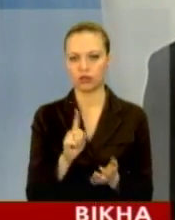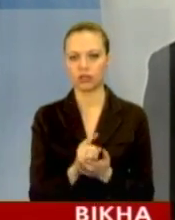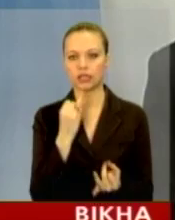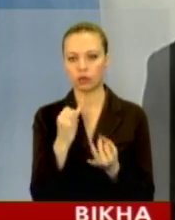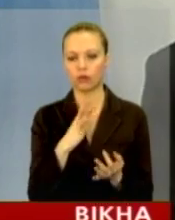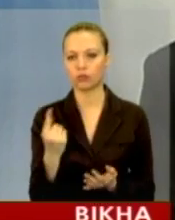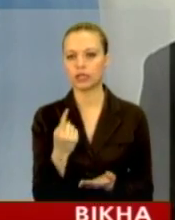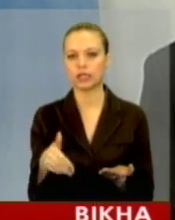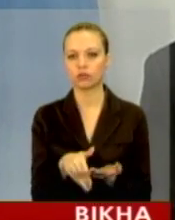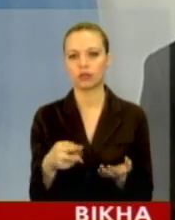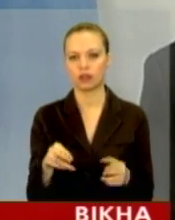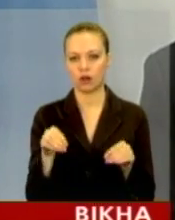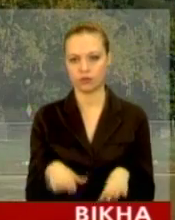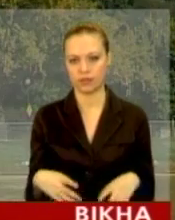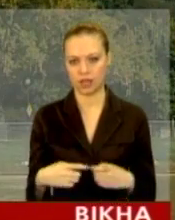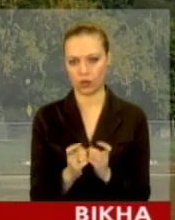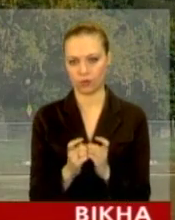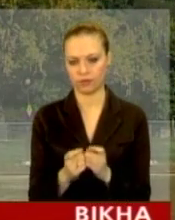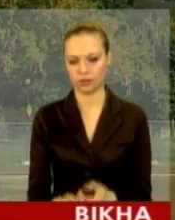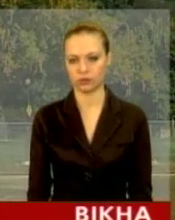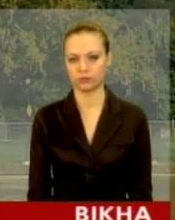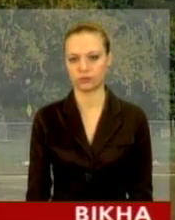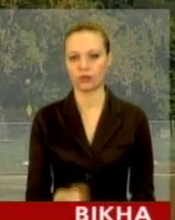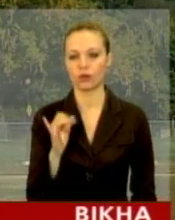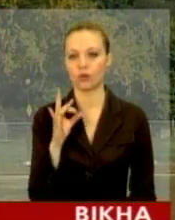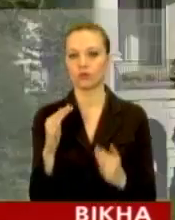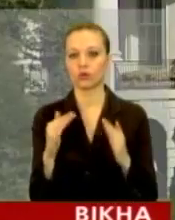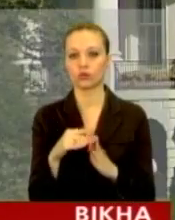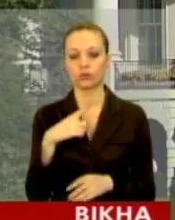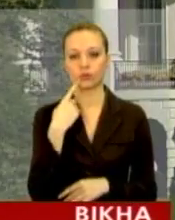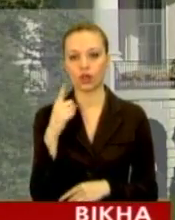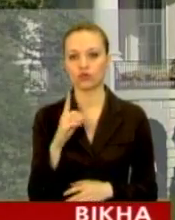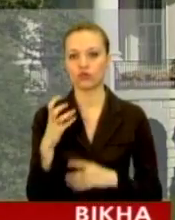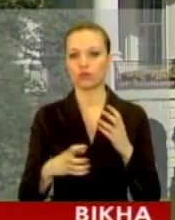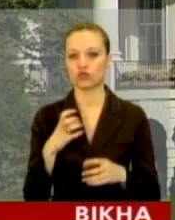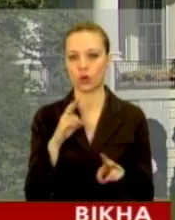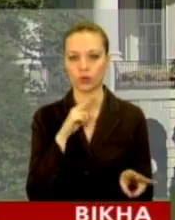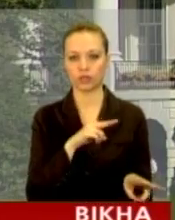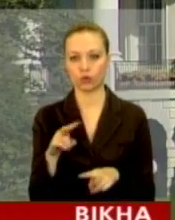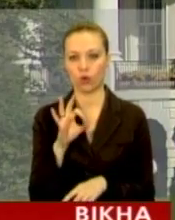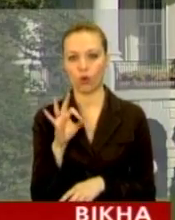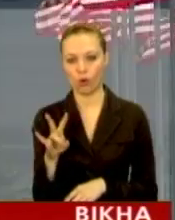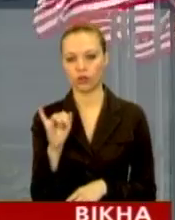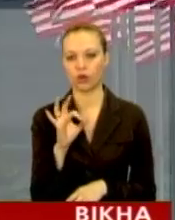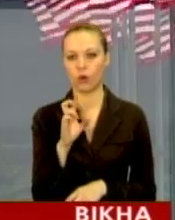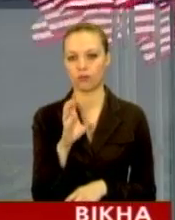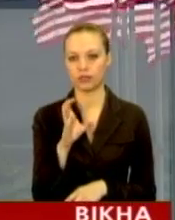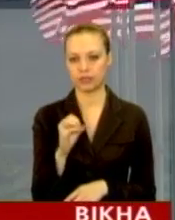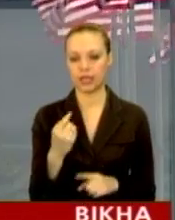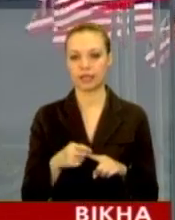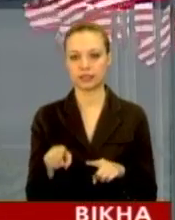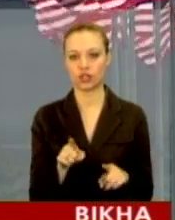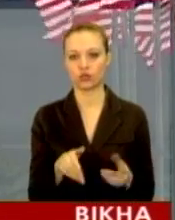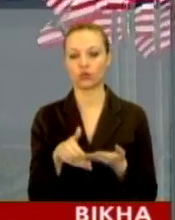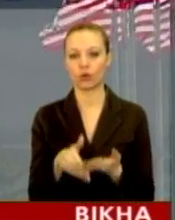єдиними інструментами для розв'язання конфлікту. У Білому домі ж кажуть, міжнародні спостерігачі ООН та ОБСЄ – ось те,